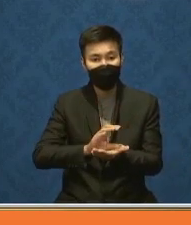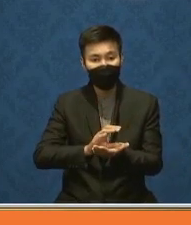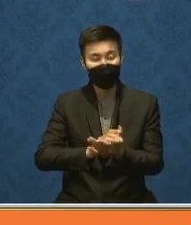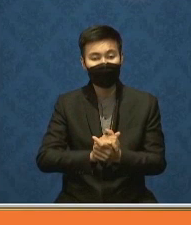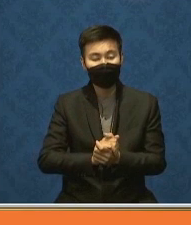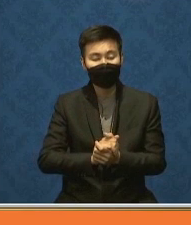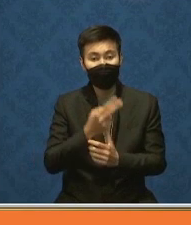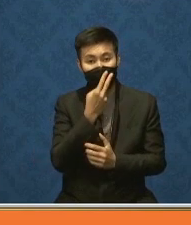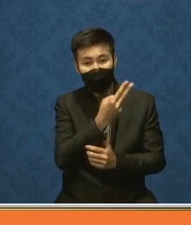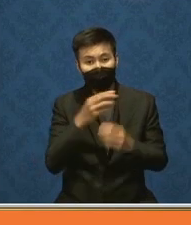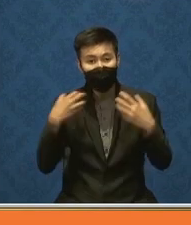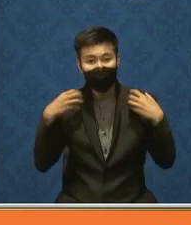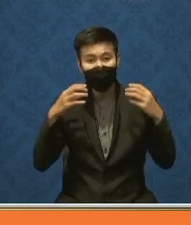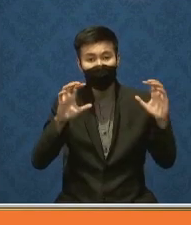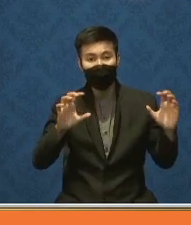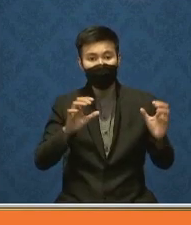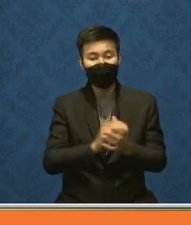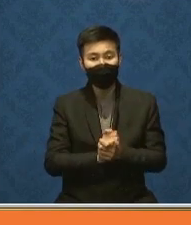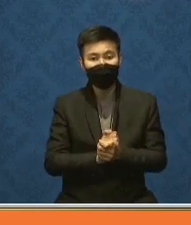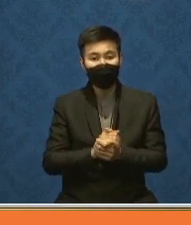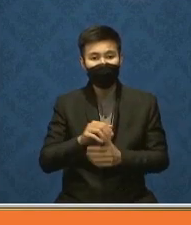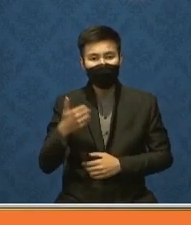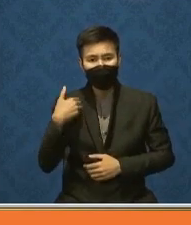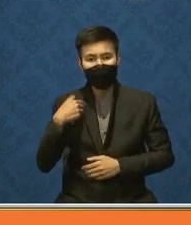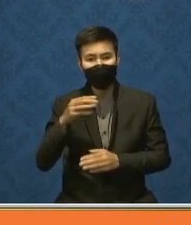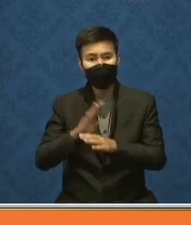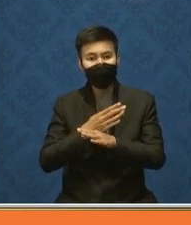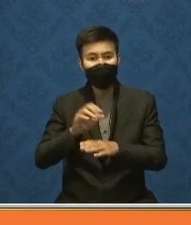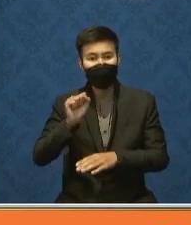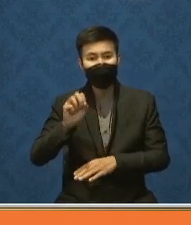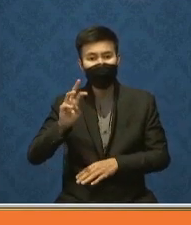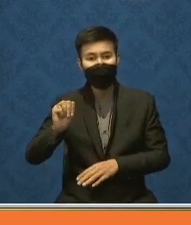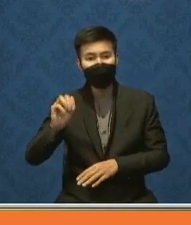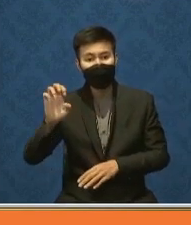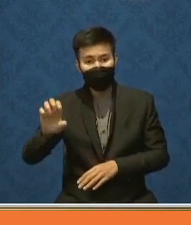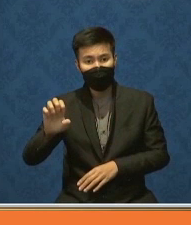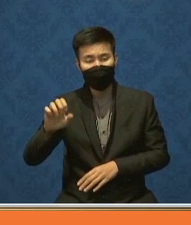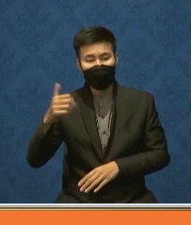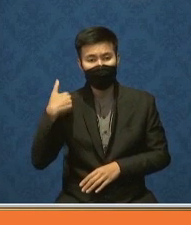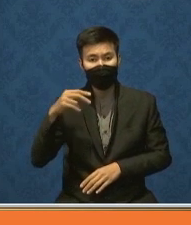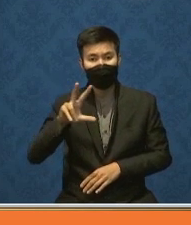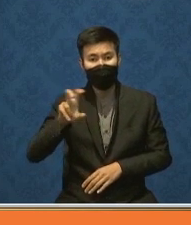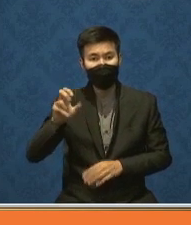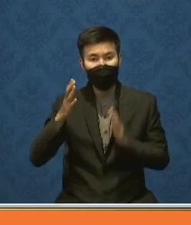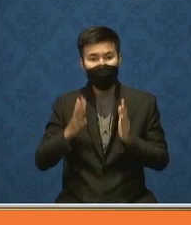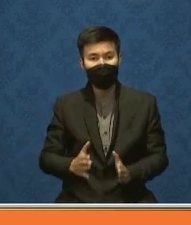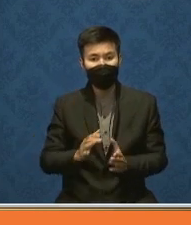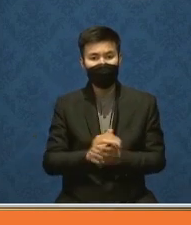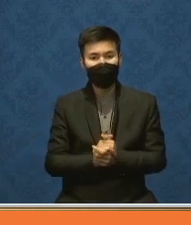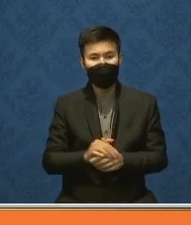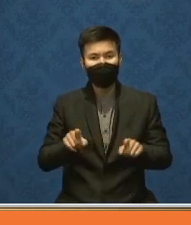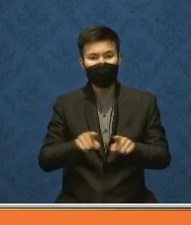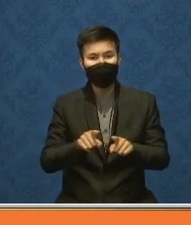งบประมาณของรัฐบาลนี่ครับถ้าไปดูเนี่ยก็ยังเป็นงบที่ละเลย SME 3ล้านคนนะครับซึ่งต่างกับพวกเราครับพวกเรามองว่า SME เนี่ย